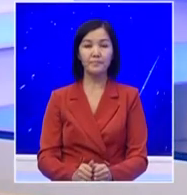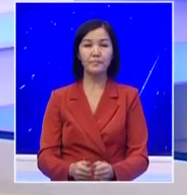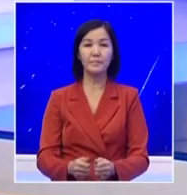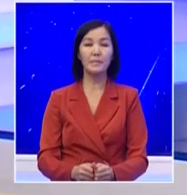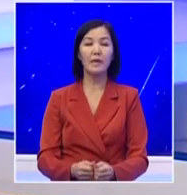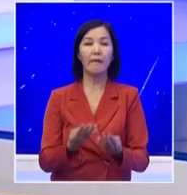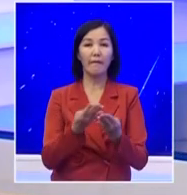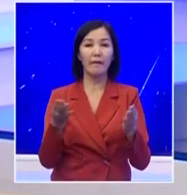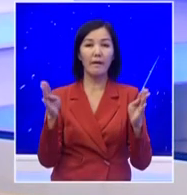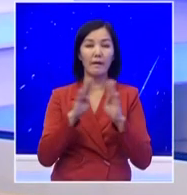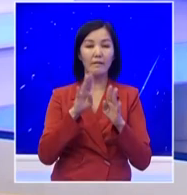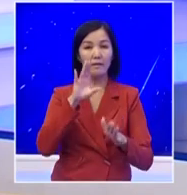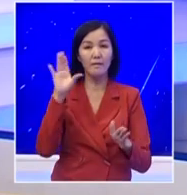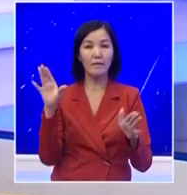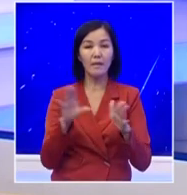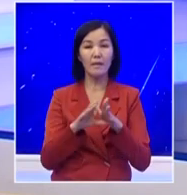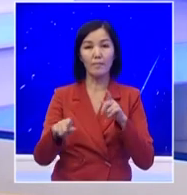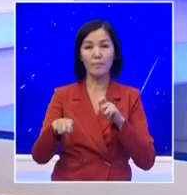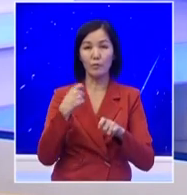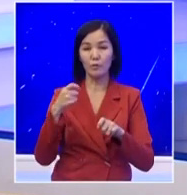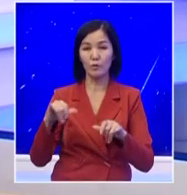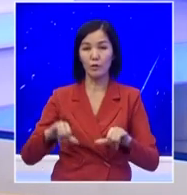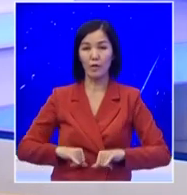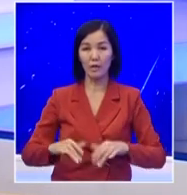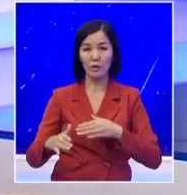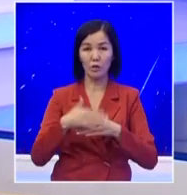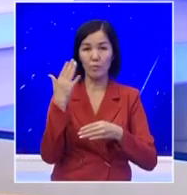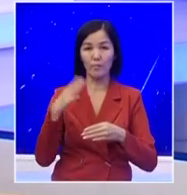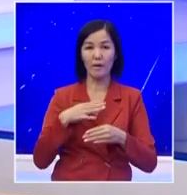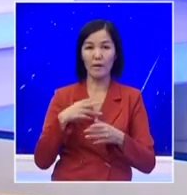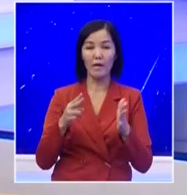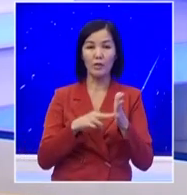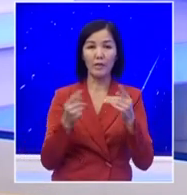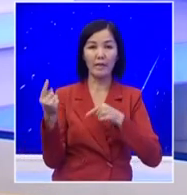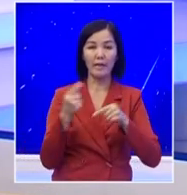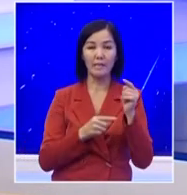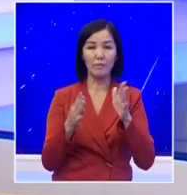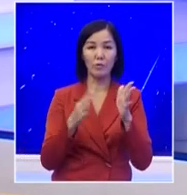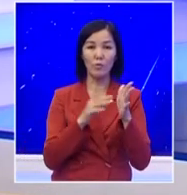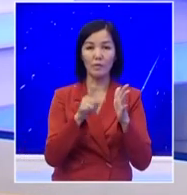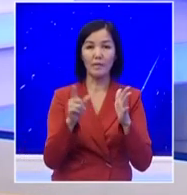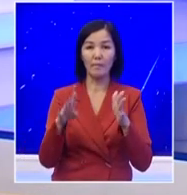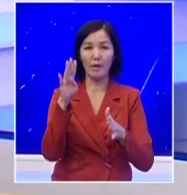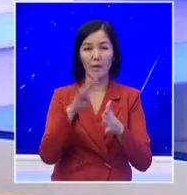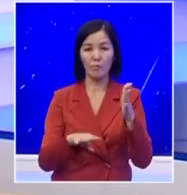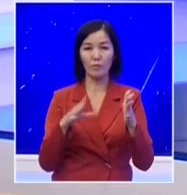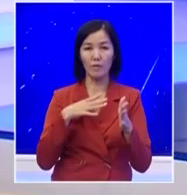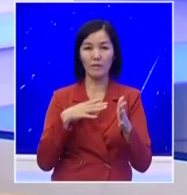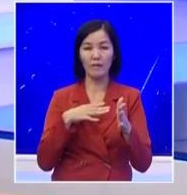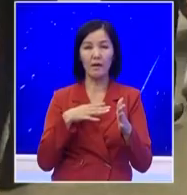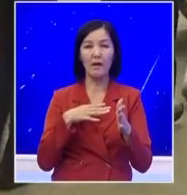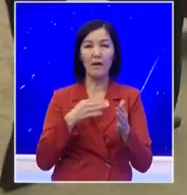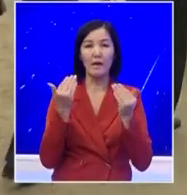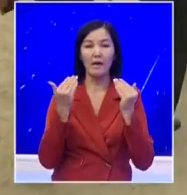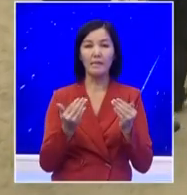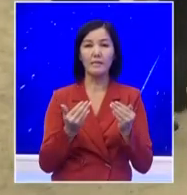Соңғы ақпарат, карантин талаптарын бұзғандар жауапкершілікке тартылды. Қапшағай қаласының 7 кәсіпкері мен 9 тұрғынына айыппұл салынды.